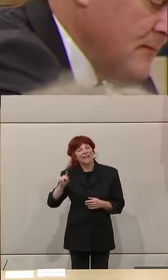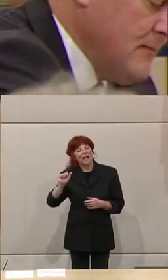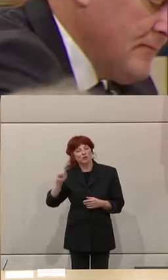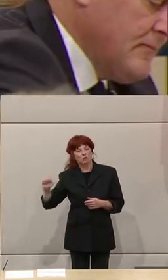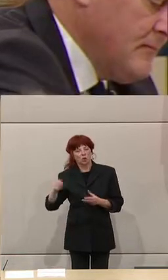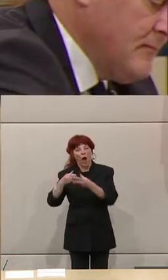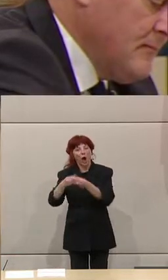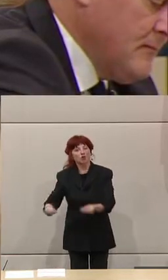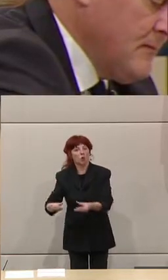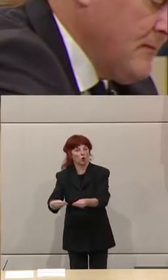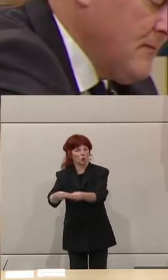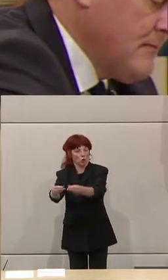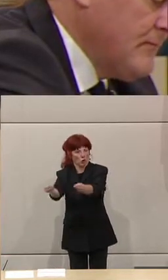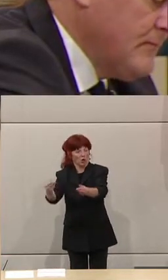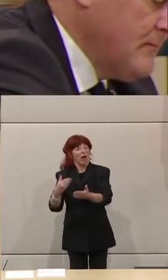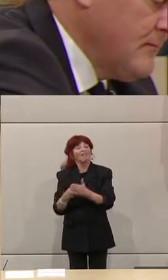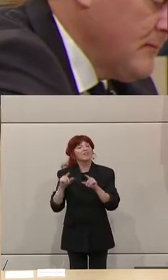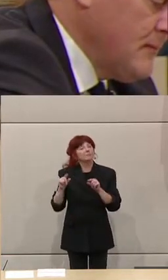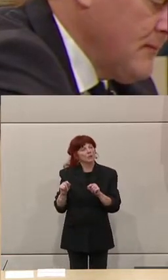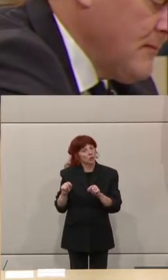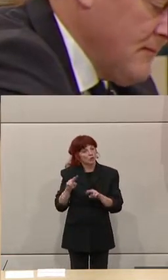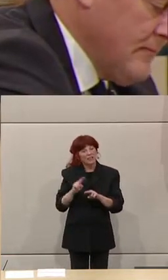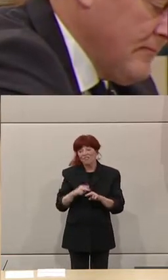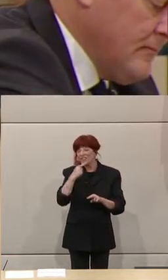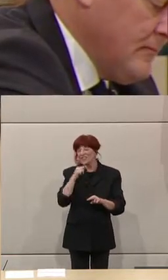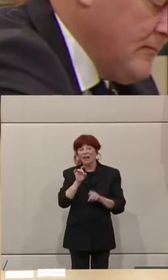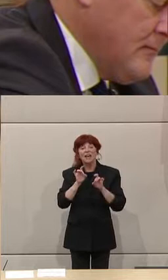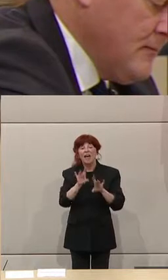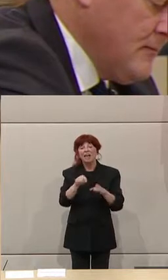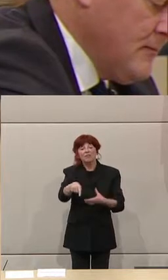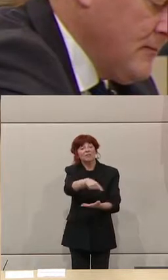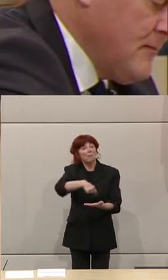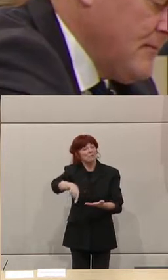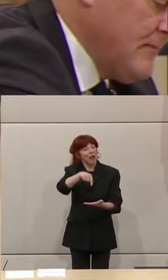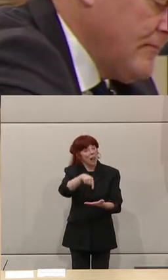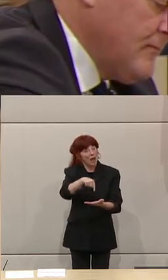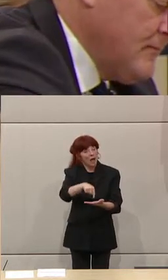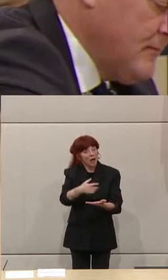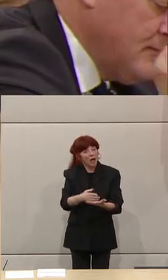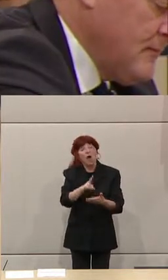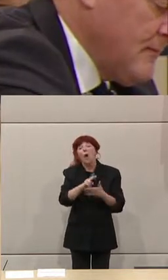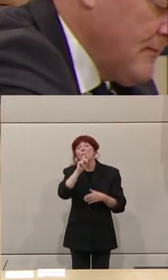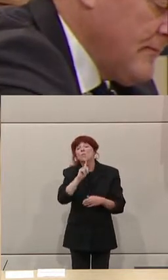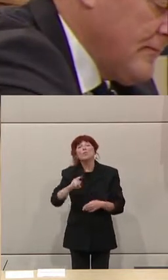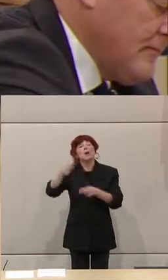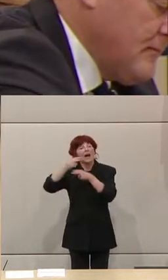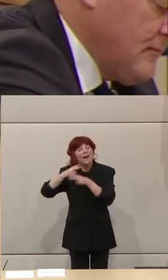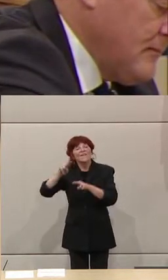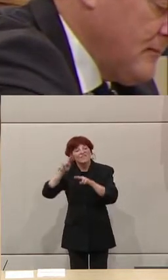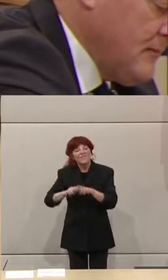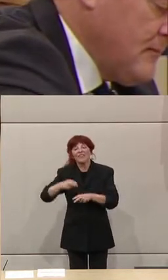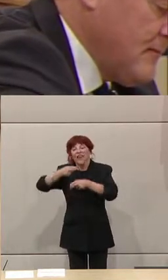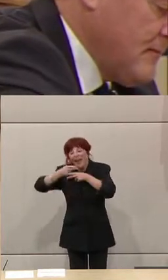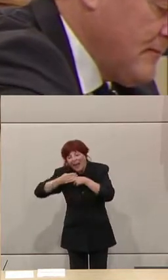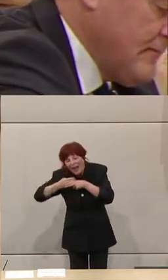der Punkt, wenn wir von Gift am Teller sprechen. Nur dann, wenn ein reifes Korn mit Glyphosat